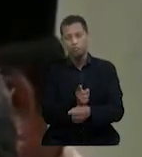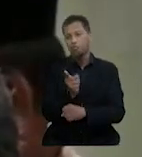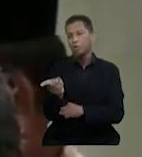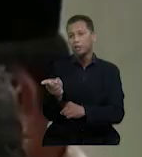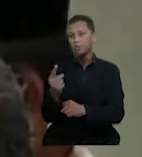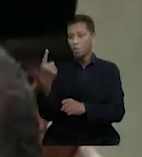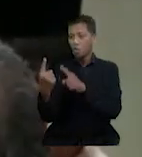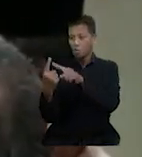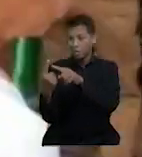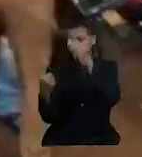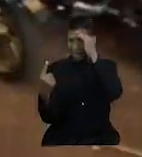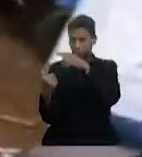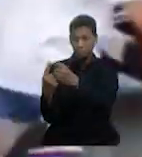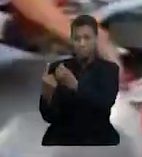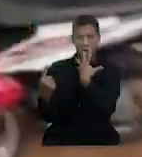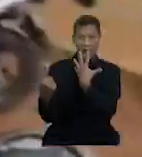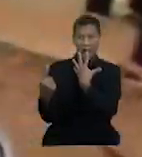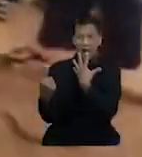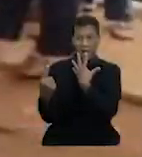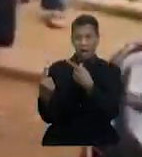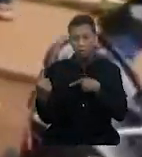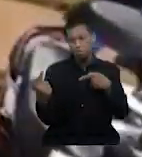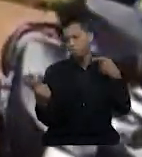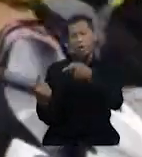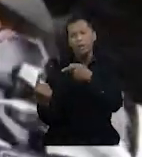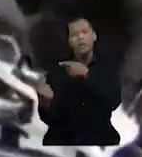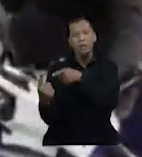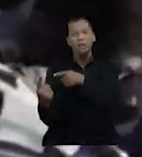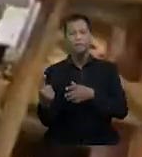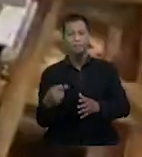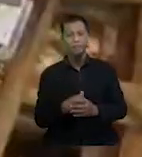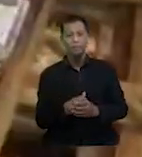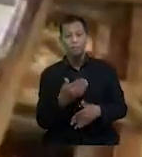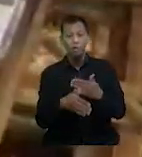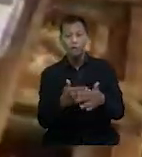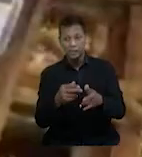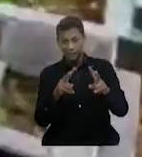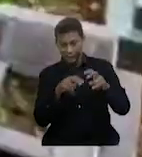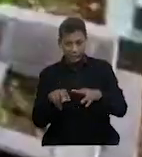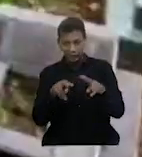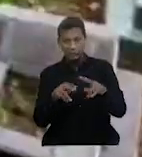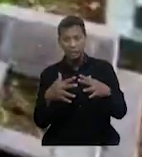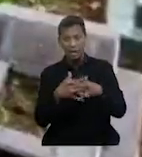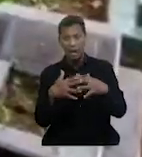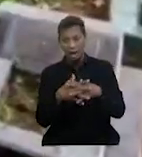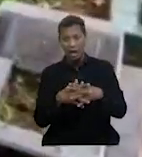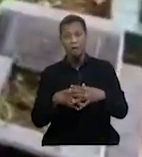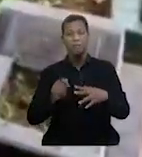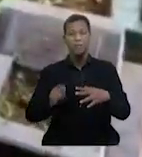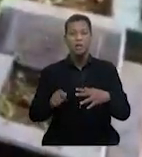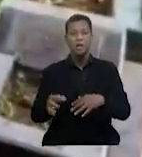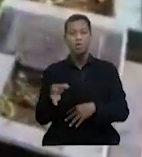sebagai tergugat. Proses persidangan pun telah masuk ke tahap peninjauan lokasi oleh Majelis Hakim Pengadilan Negeri Kota